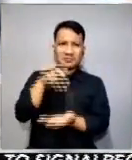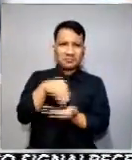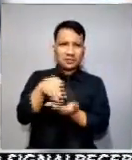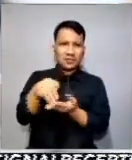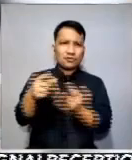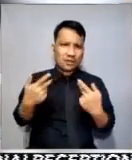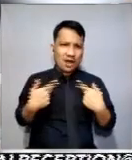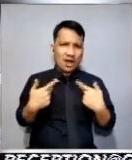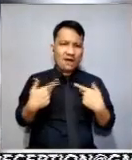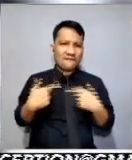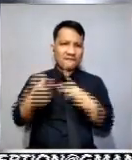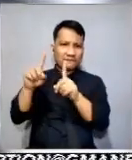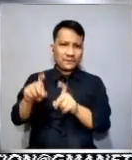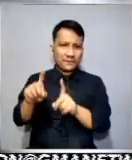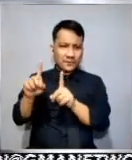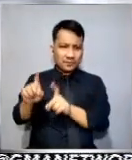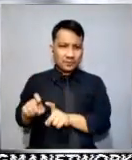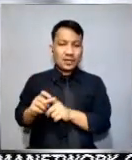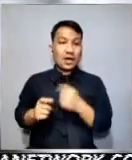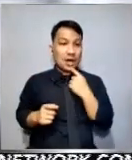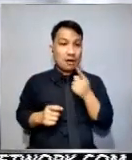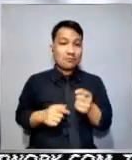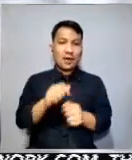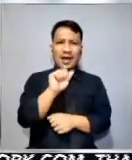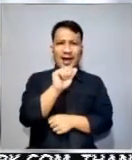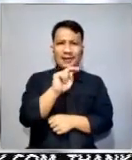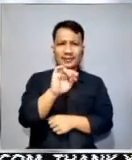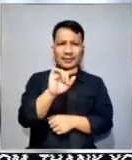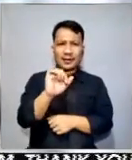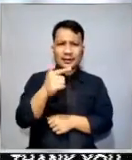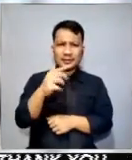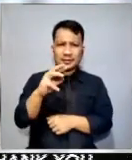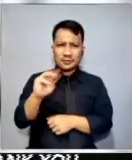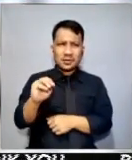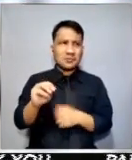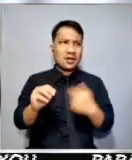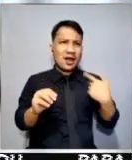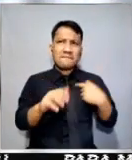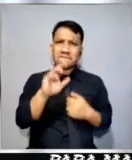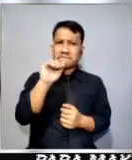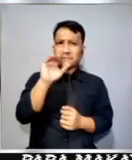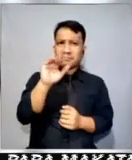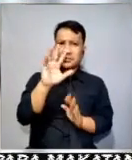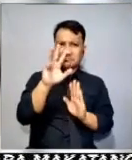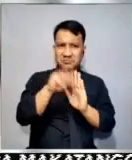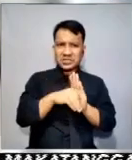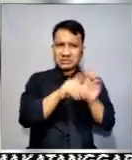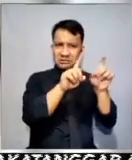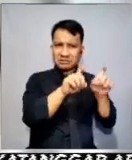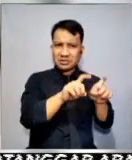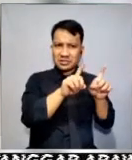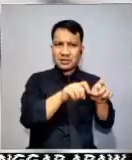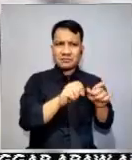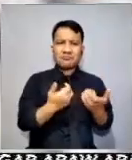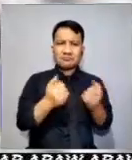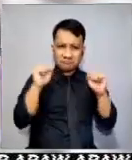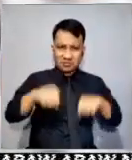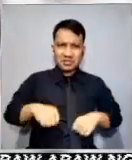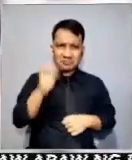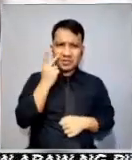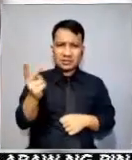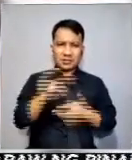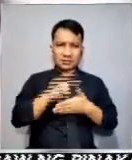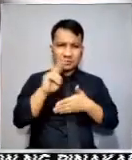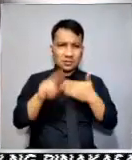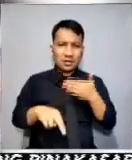sa loob ng 15 minutes ay pwede nang makita ang resulta. Dalagdagan din daw ang mga isolation facility sa NCR. Ang